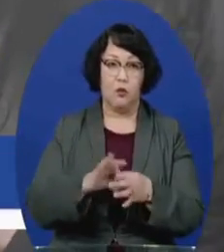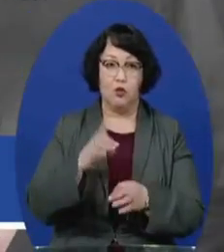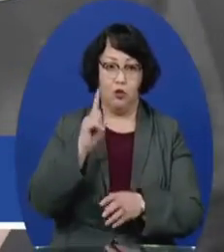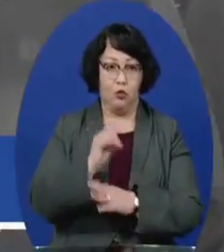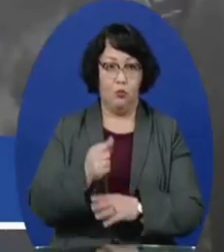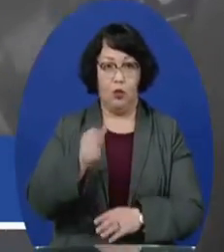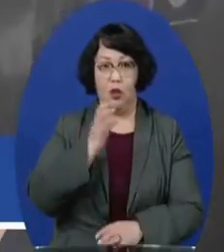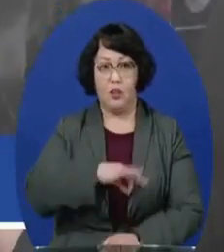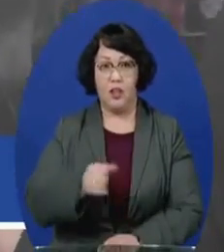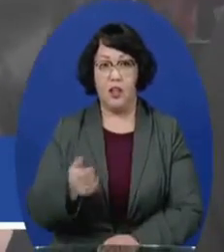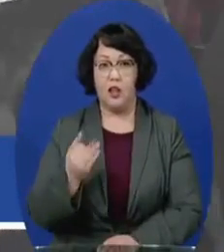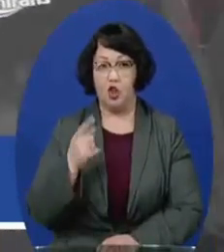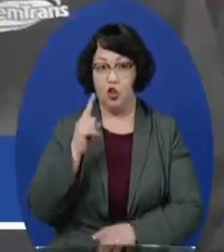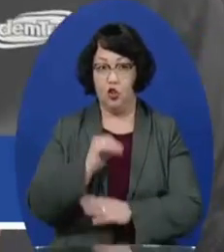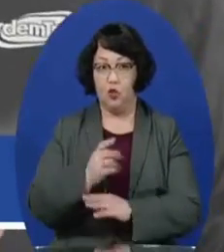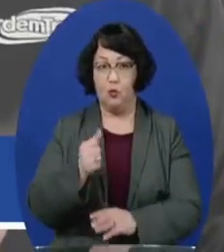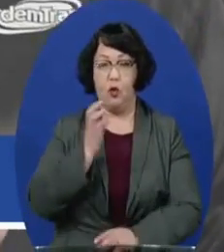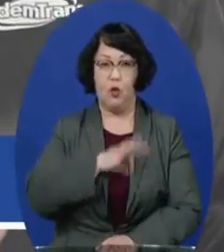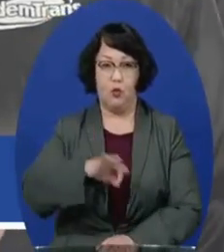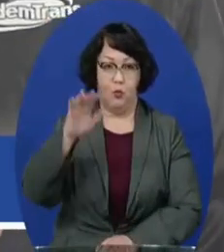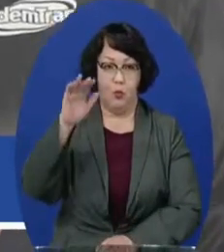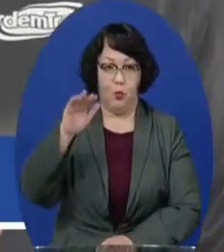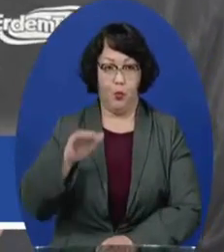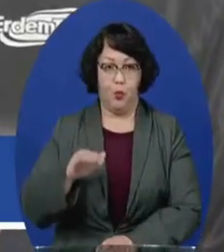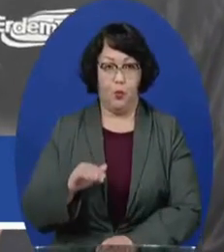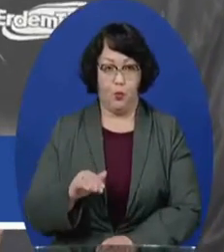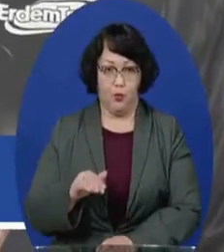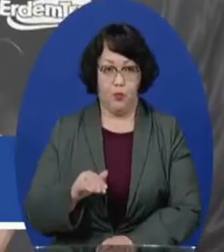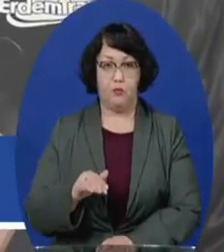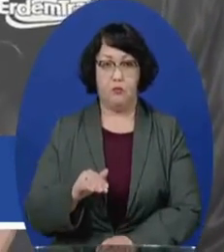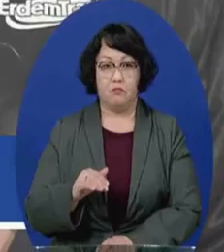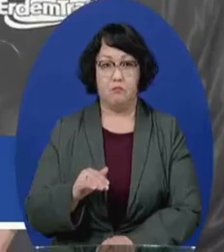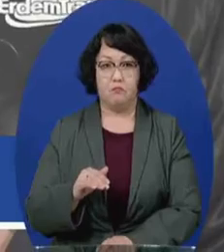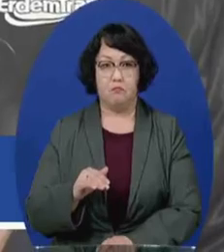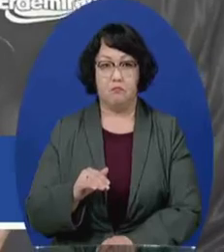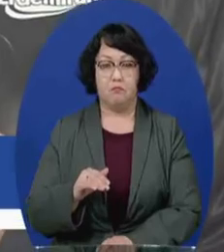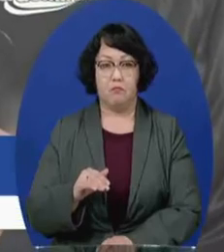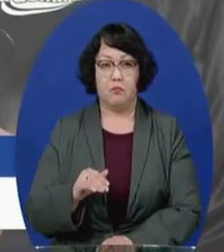бол муутсан. Одоо ерөөсөө одоо 7-8 саятай болсон.